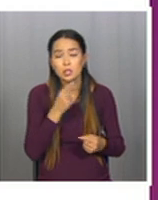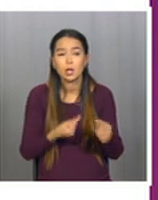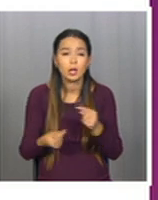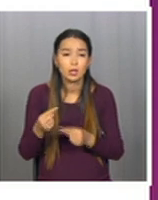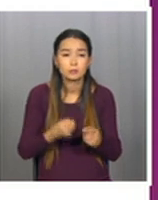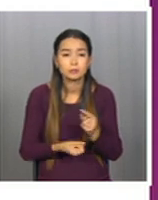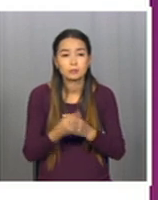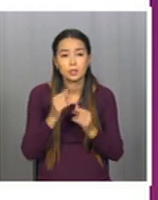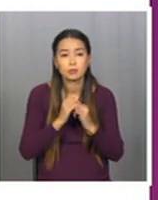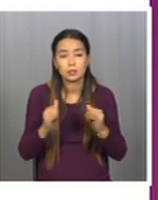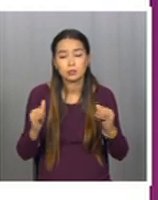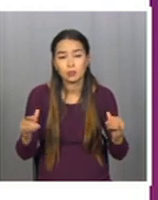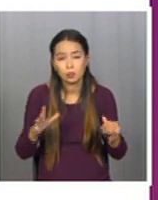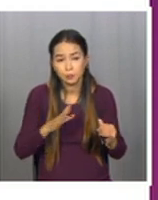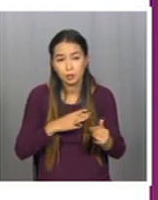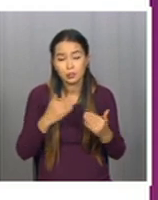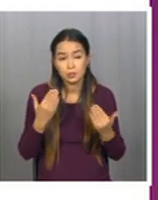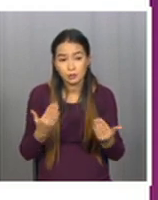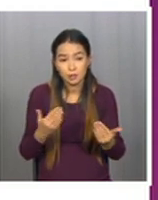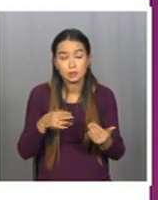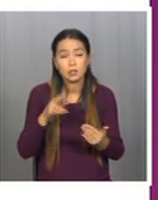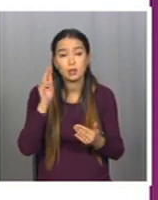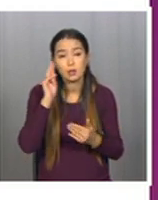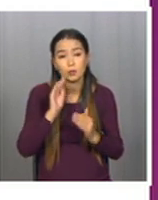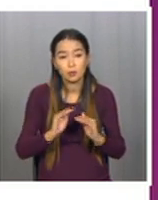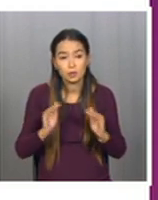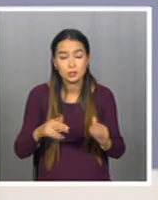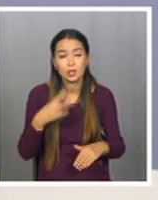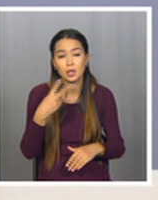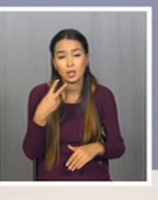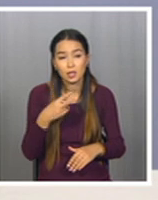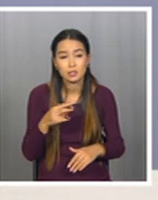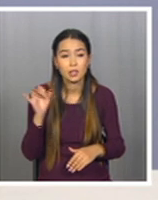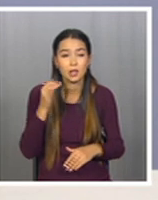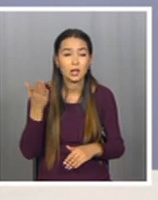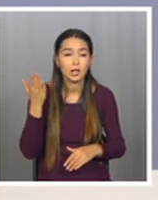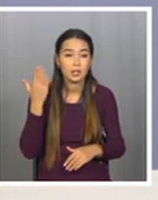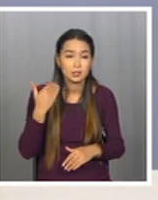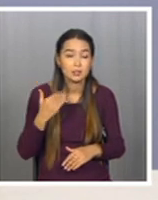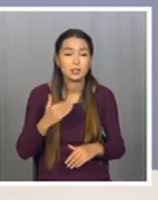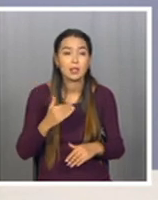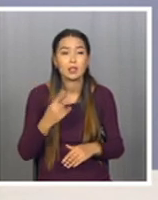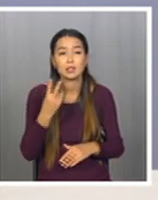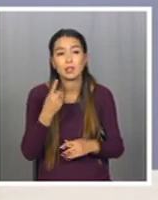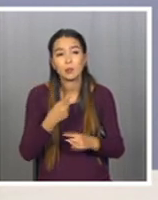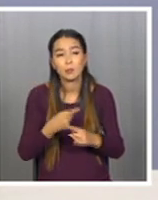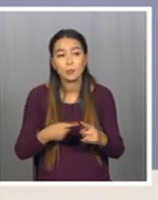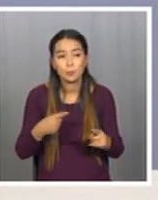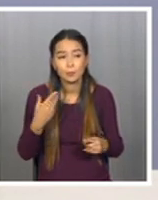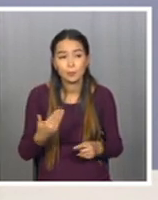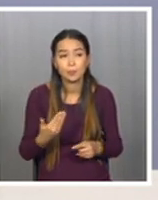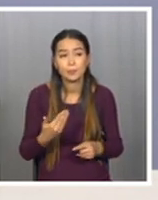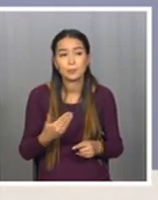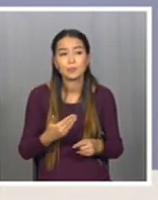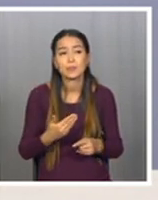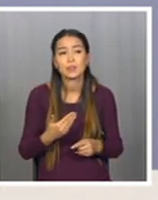бастады. Құрметті оқушылар, 20-шы ғасырдың екінші жартысында Мао Цзэдуннан кейін билік басына